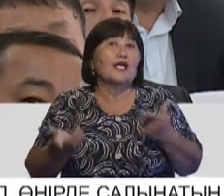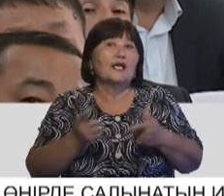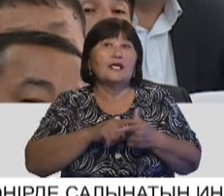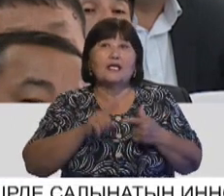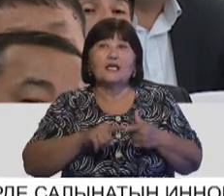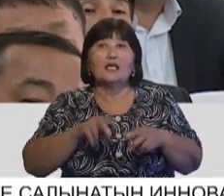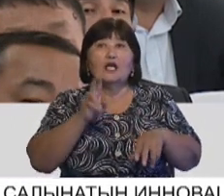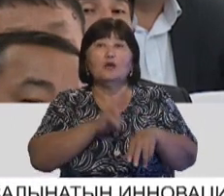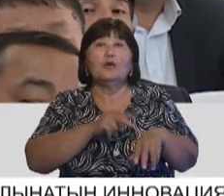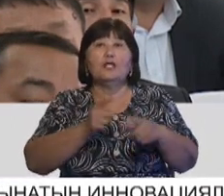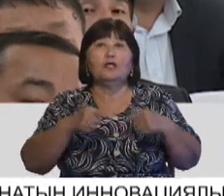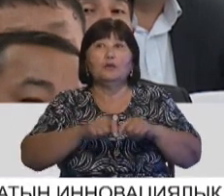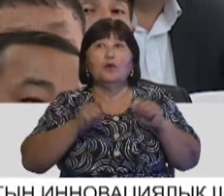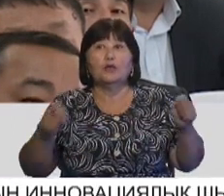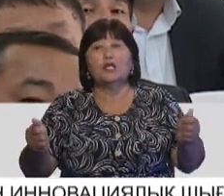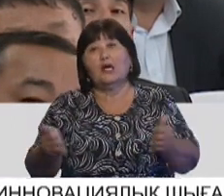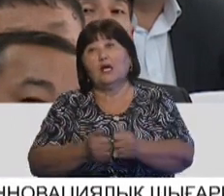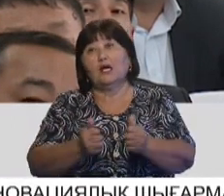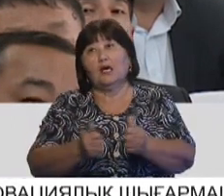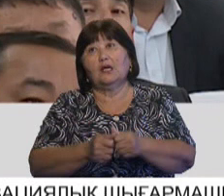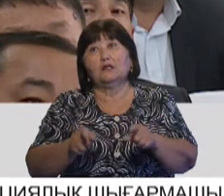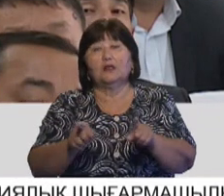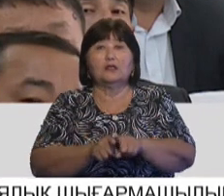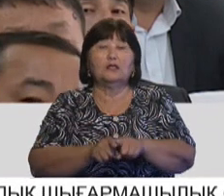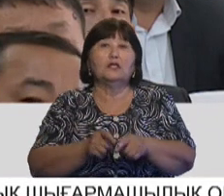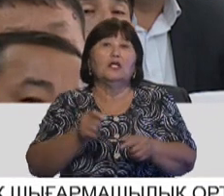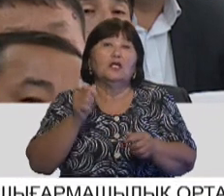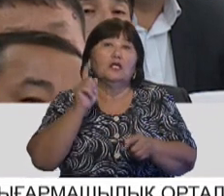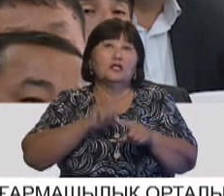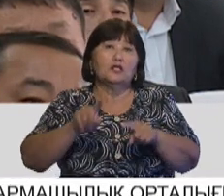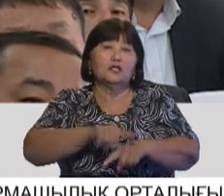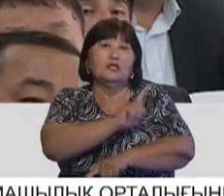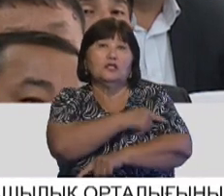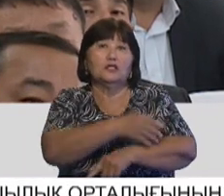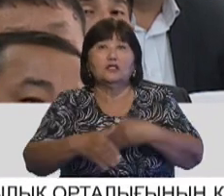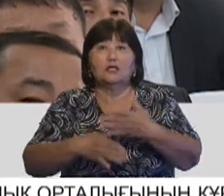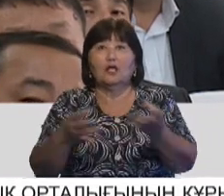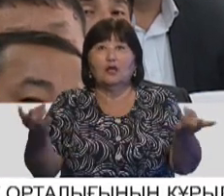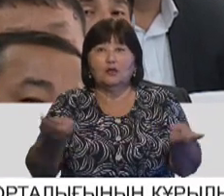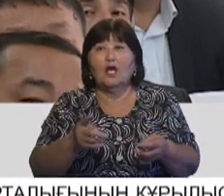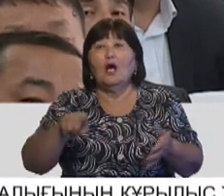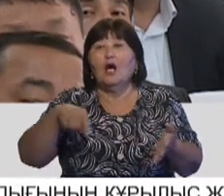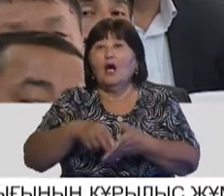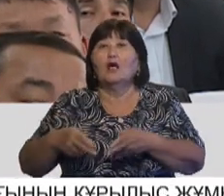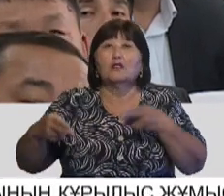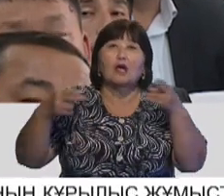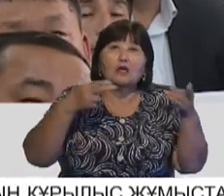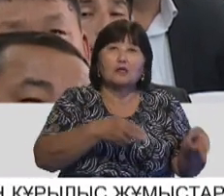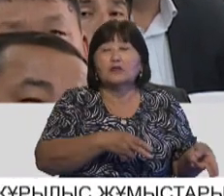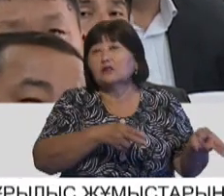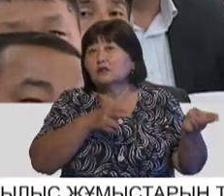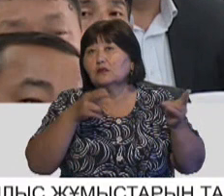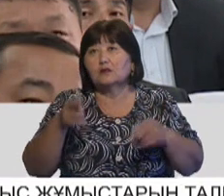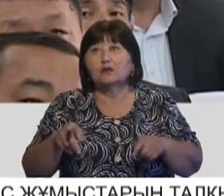полиция бөлімі ашылса, қасымызда дежурный болса да жедел жәрдем керек бізге. Қаладан өткені келмейді,